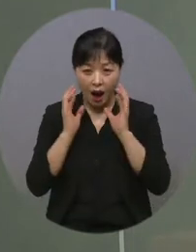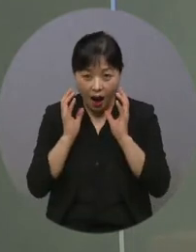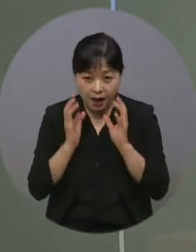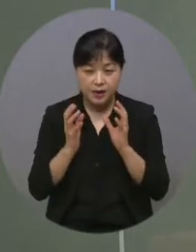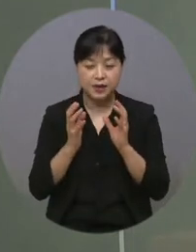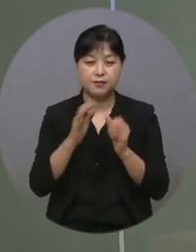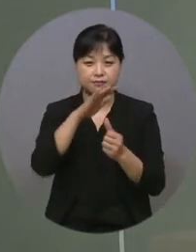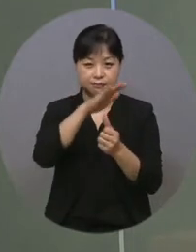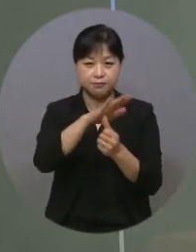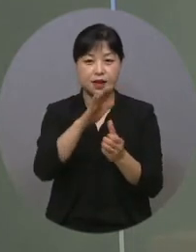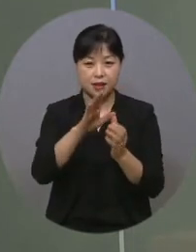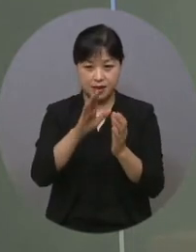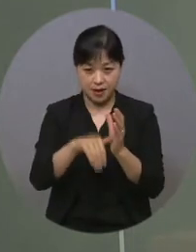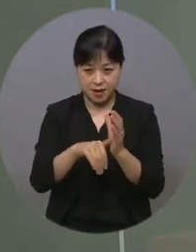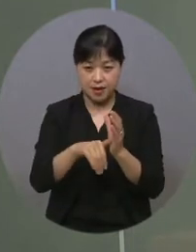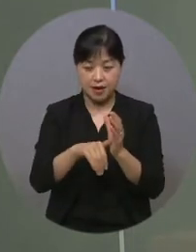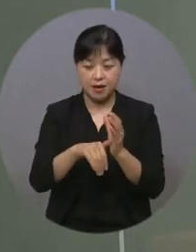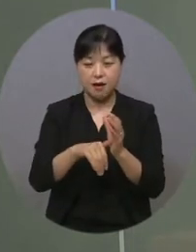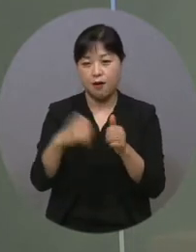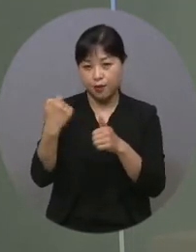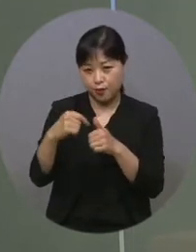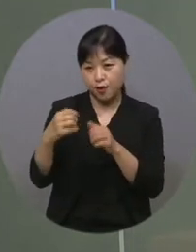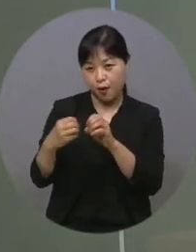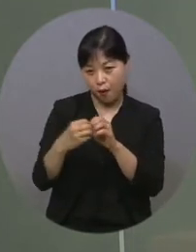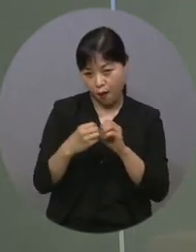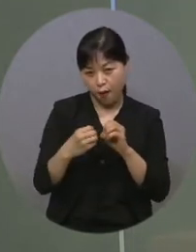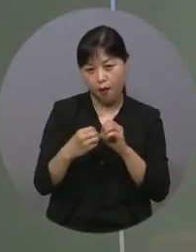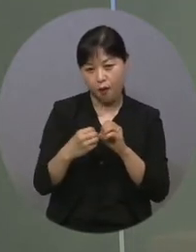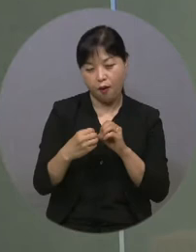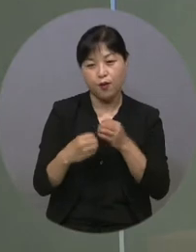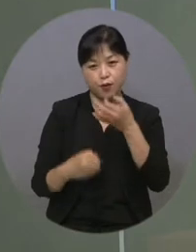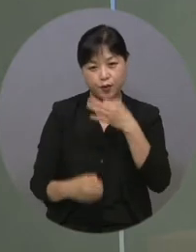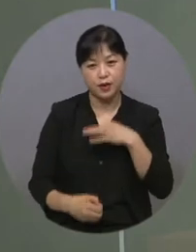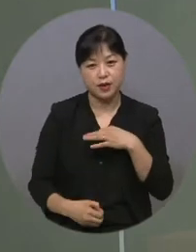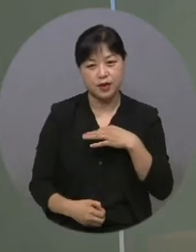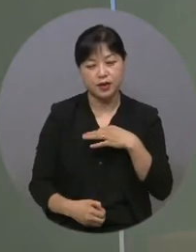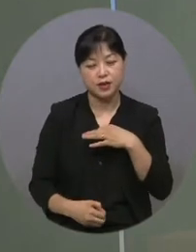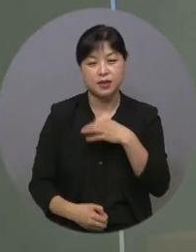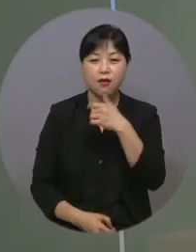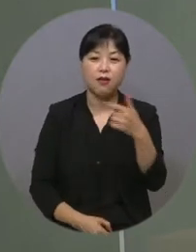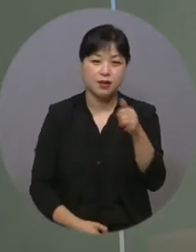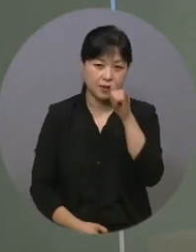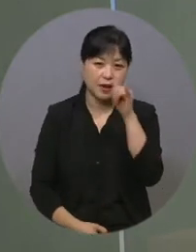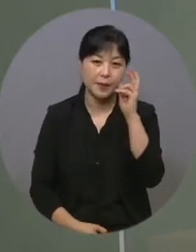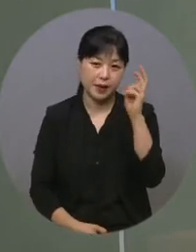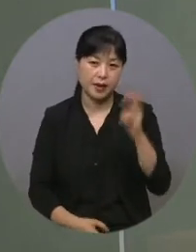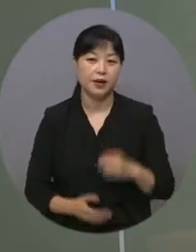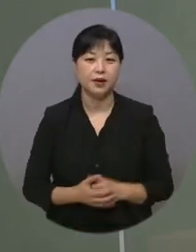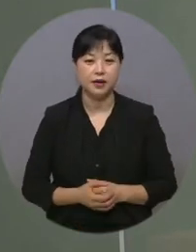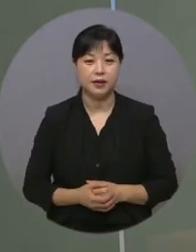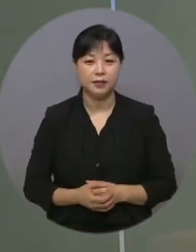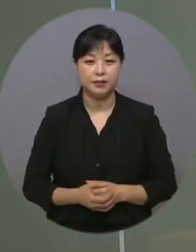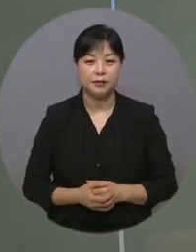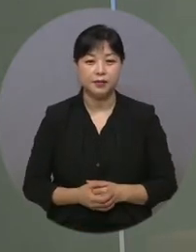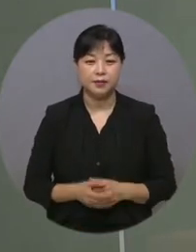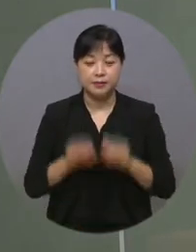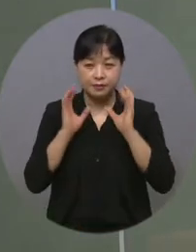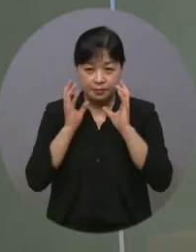유년교육이 영향이 있지 않았나 이런 생각을 합니다만은 특히 그 유년교육의